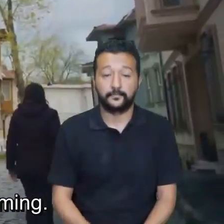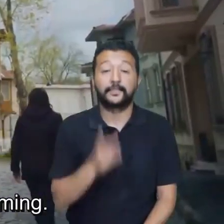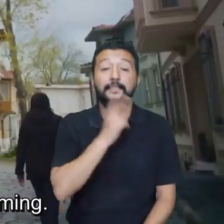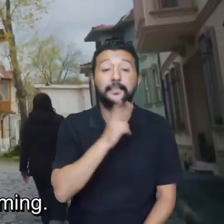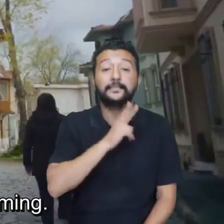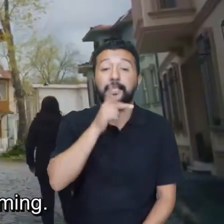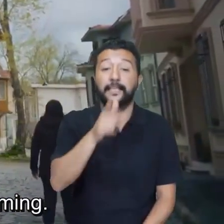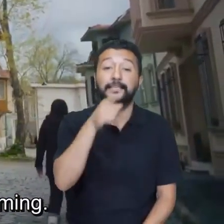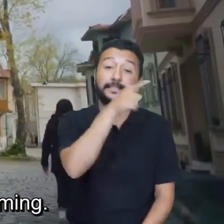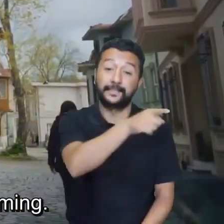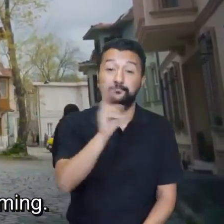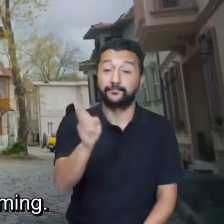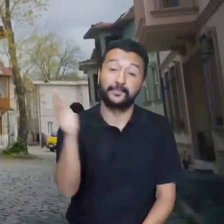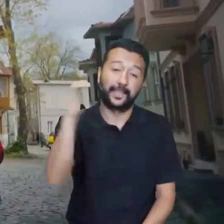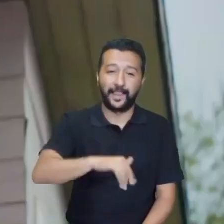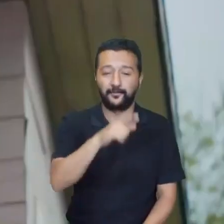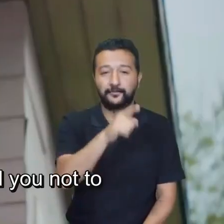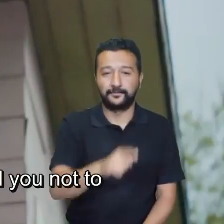Teyze!